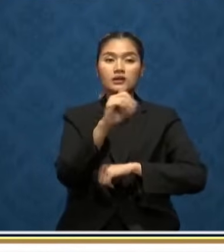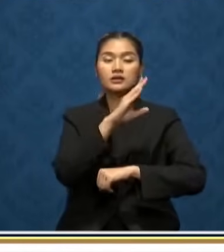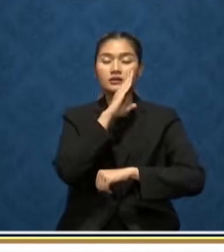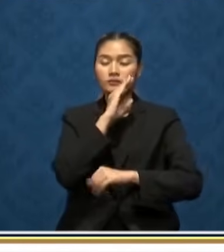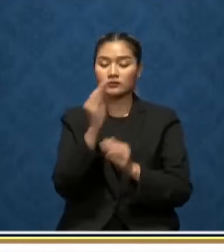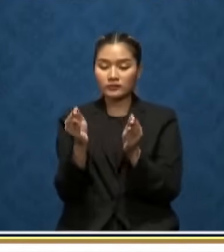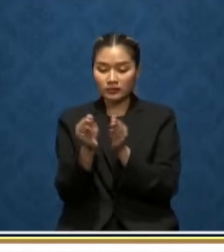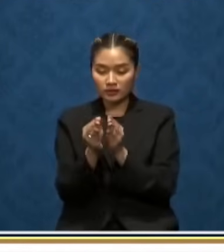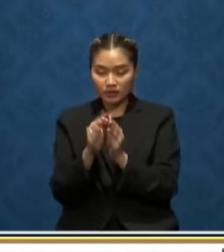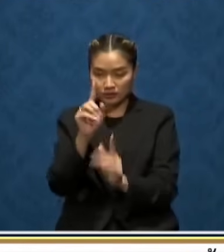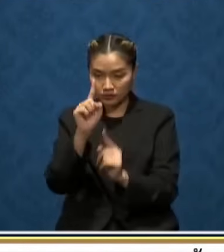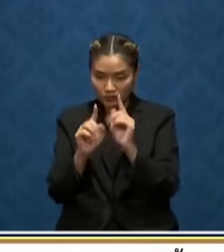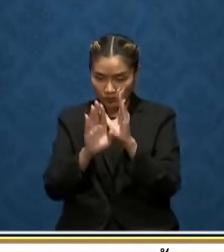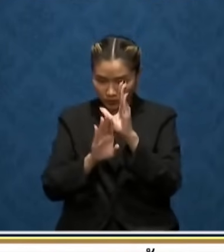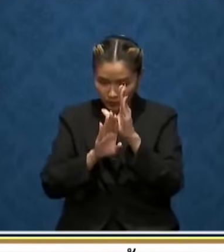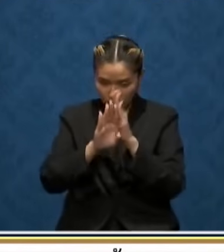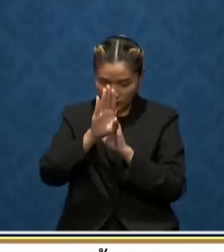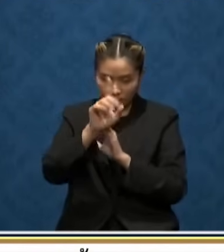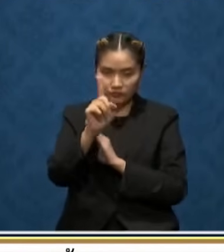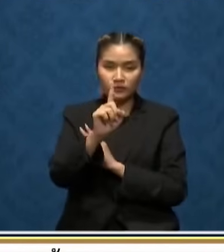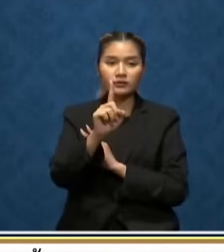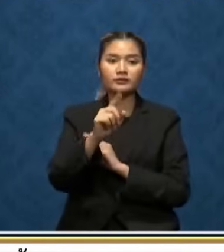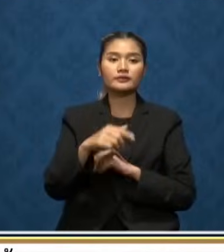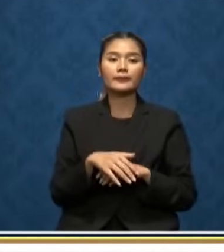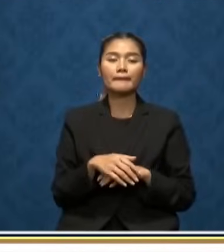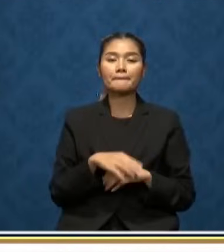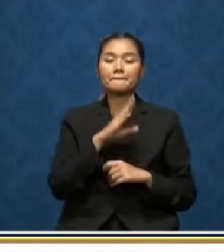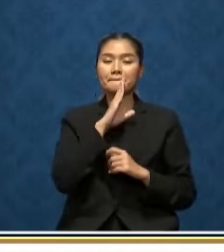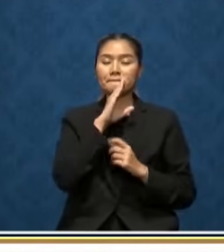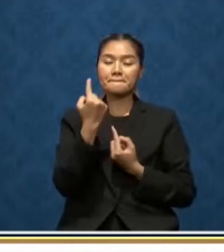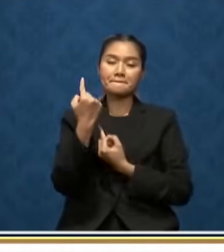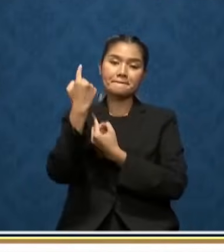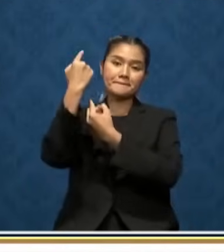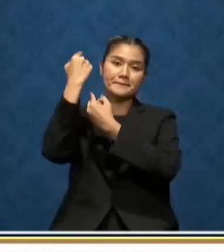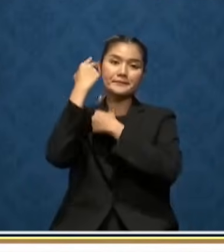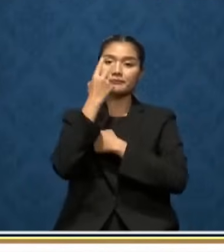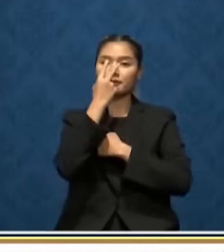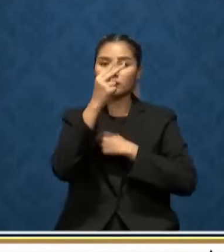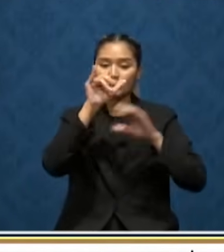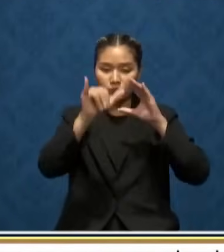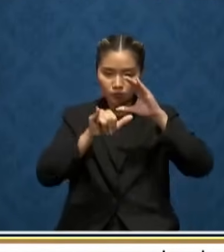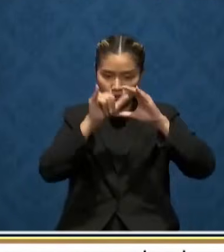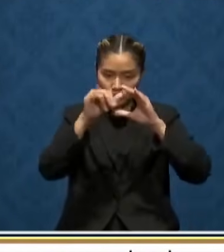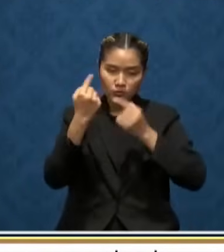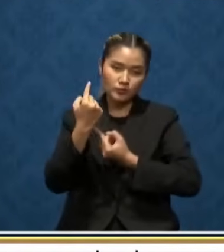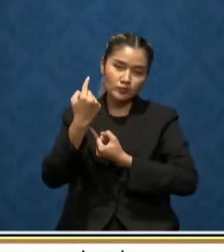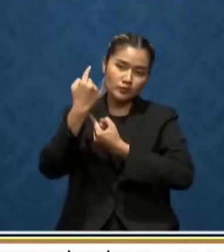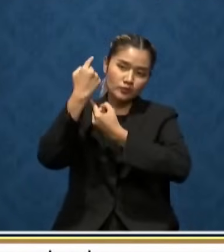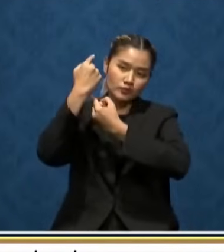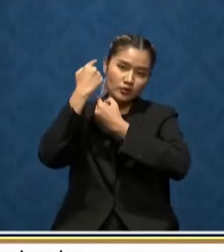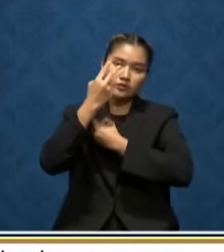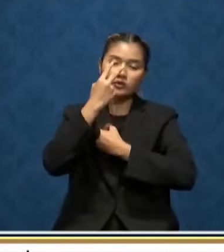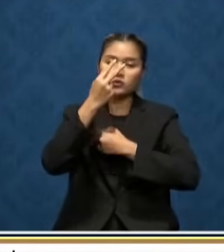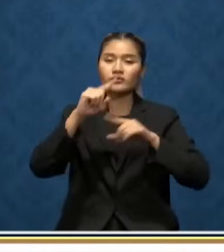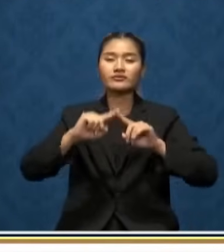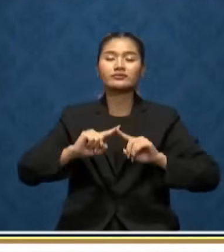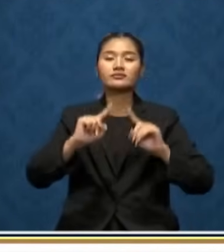อันนี้ถ้ากลับไปดูใหม่ว่าที่ท่านบอกว่าไปดูย้อนหลังจะเป็นอีกคนละเรื่องกัน